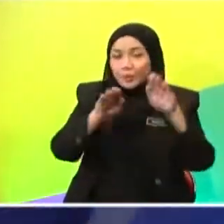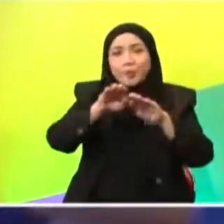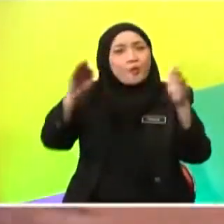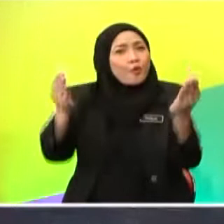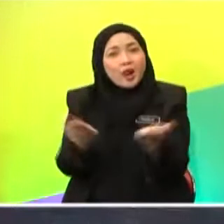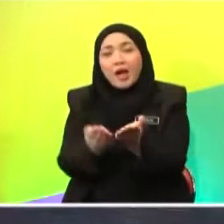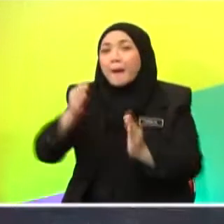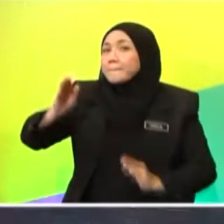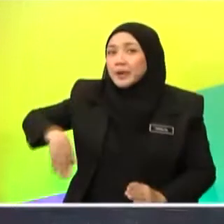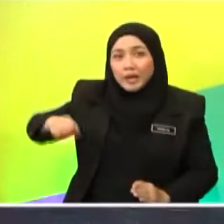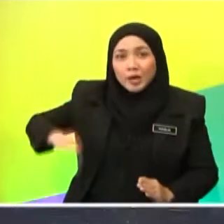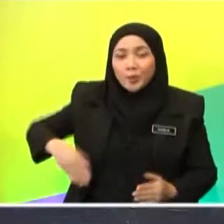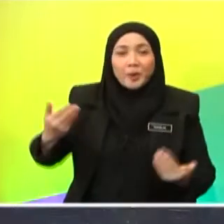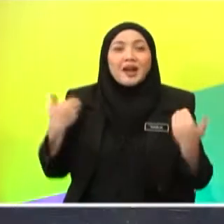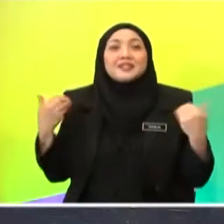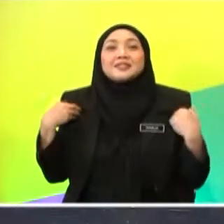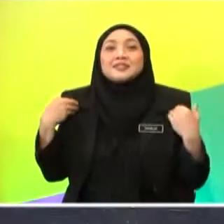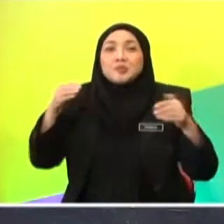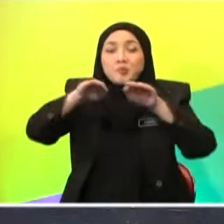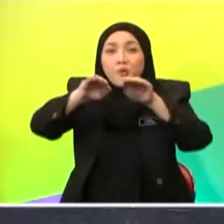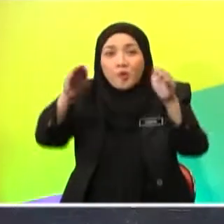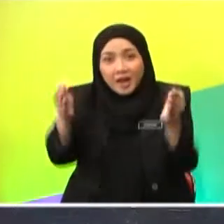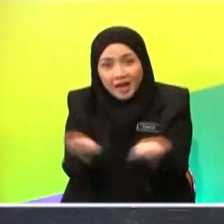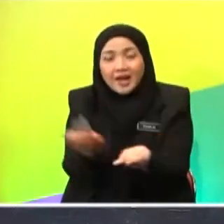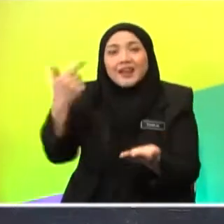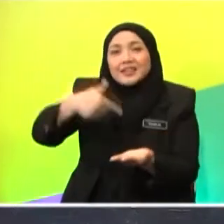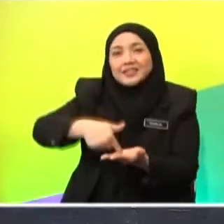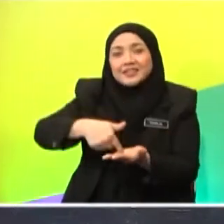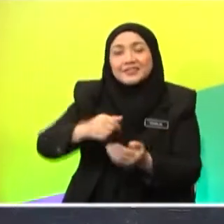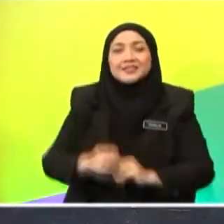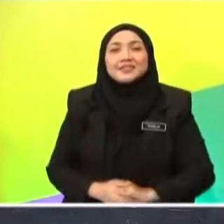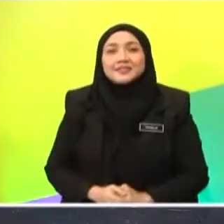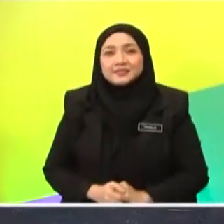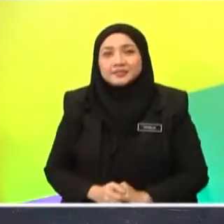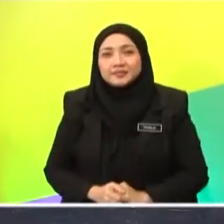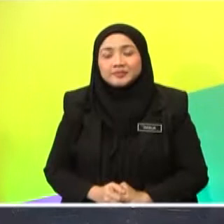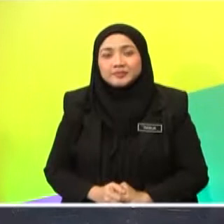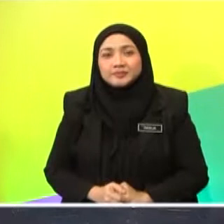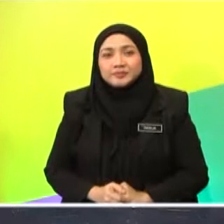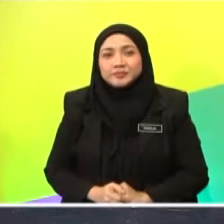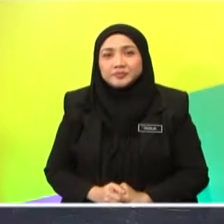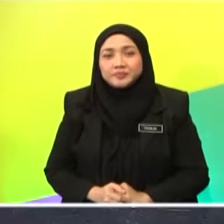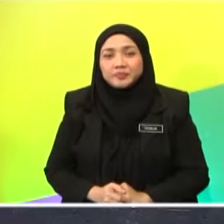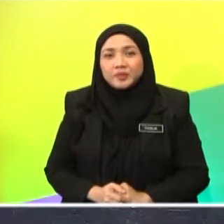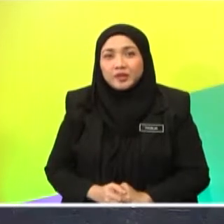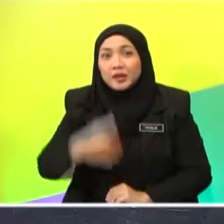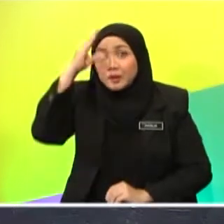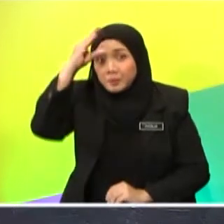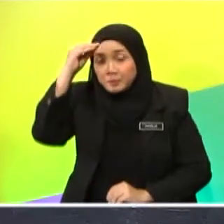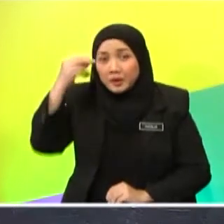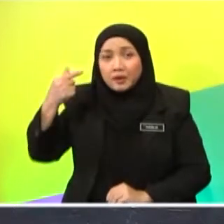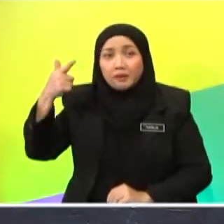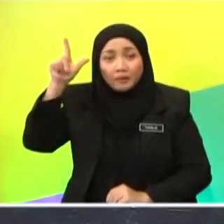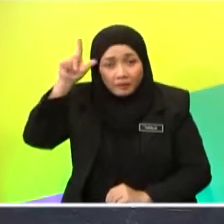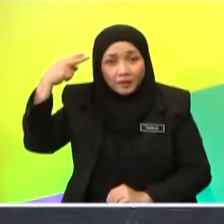Jero Abah Hakim Dan juga chinguya nih oke bye terusnya kita minta apa Aqilah ambil bola